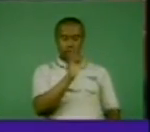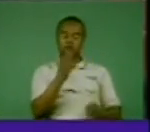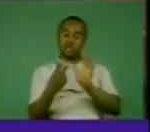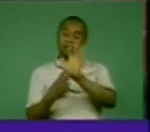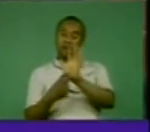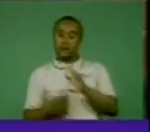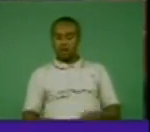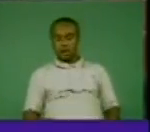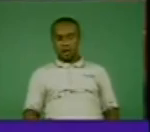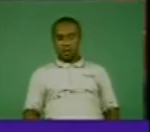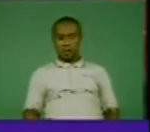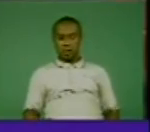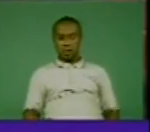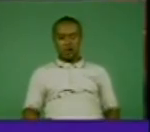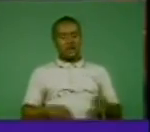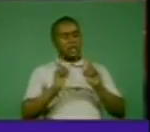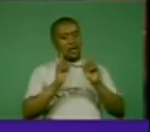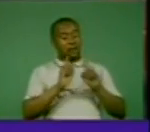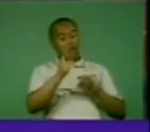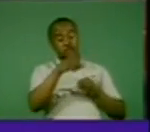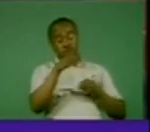Kura za hapana ilikuwa ni kura 7.